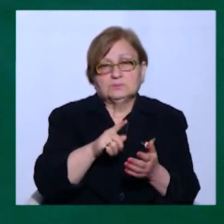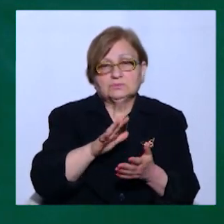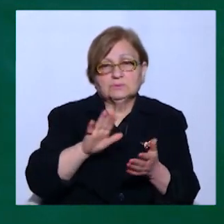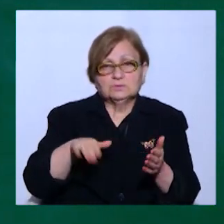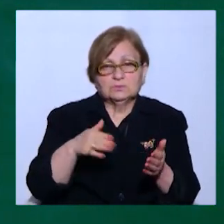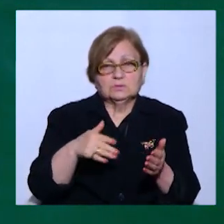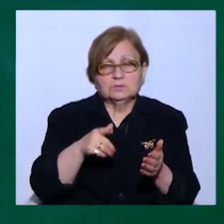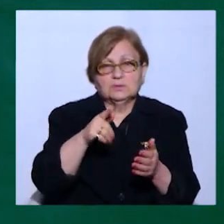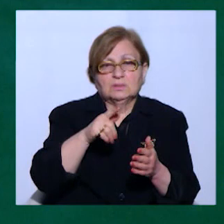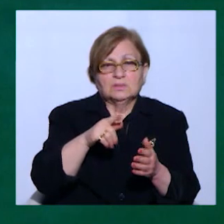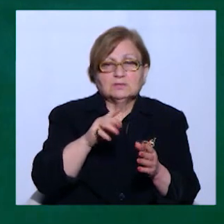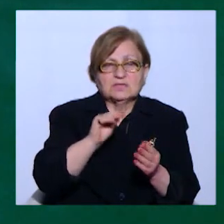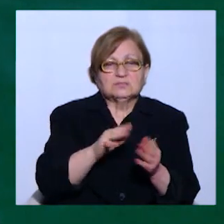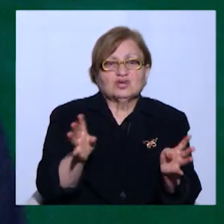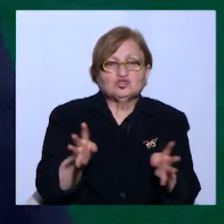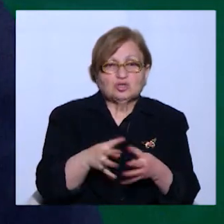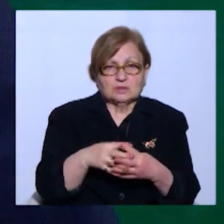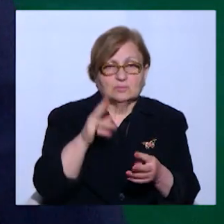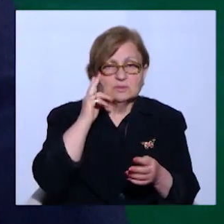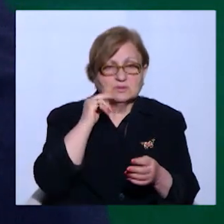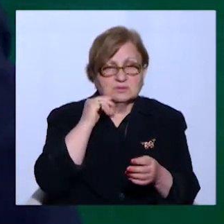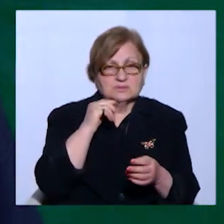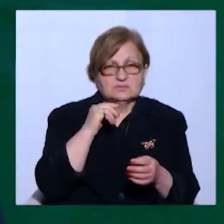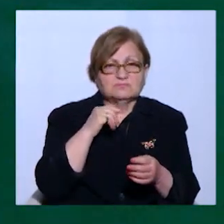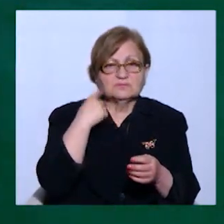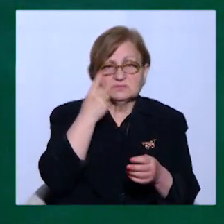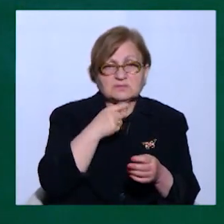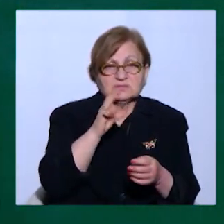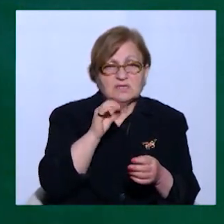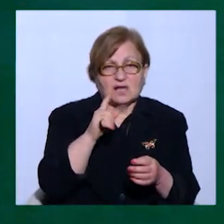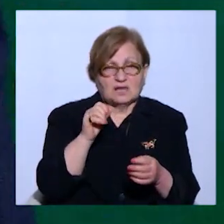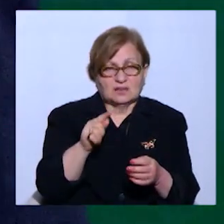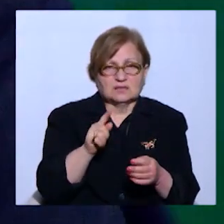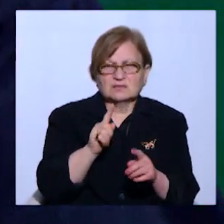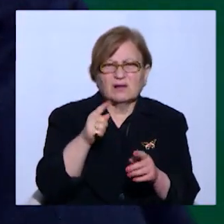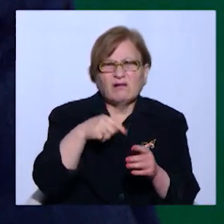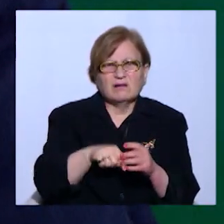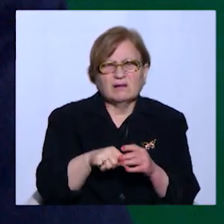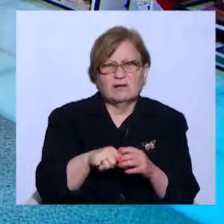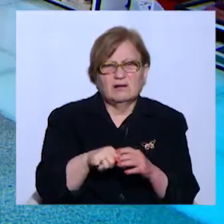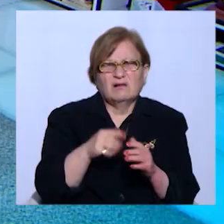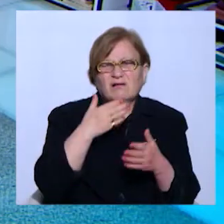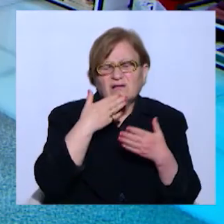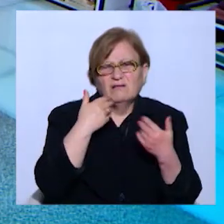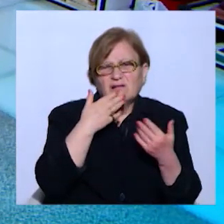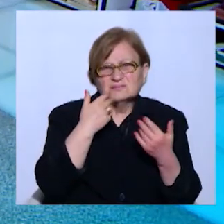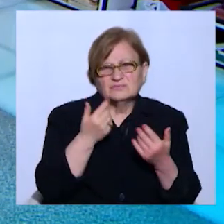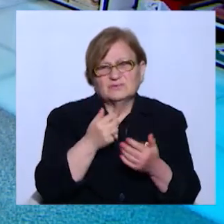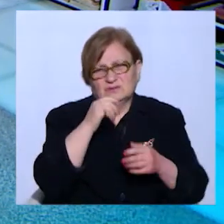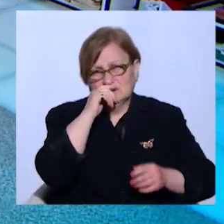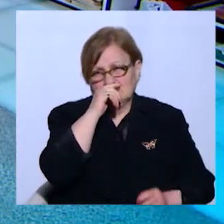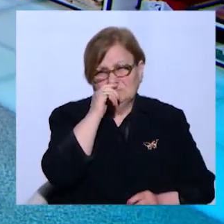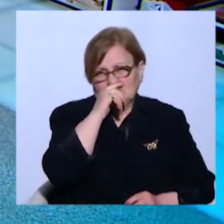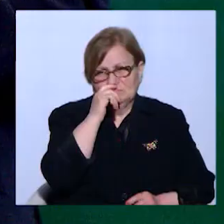დაწერეთ შერეული რიცხვის სახით. შერეული რიცხვის სახით დაწერეთ გვეუნებიან. რა არის? უმარტივესია, მაგრამ